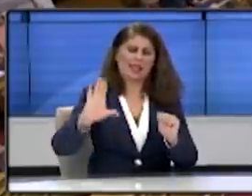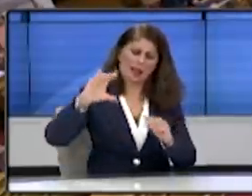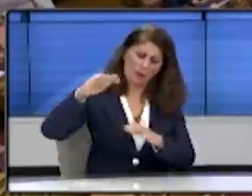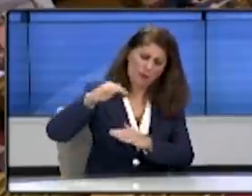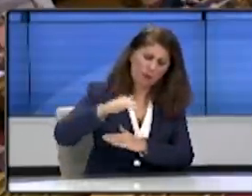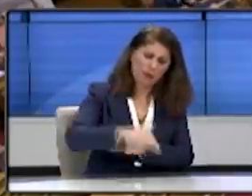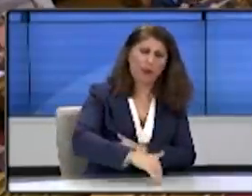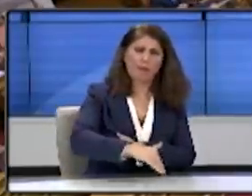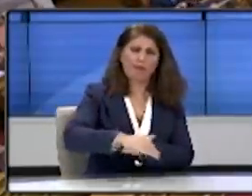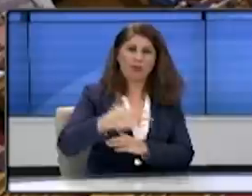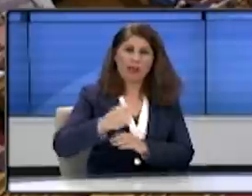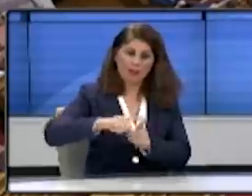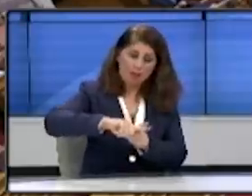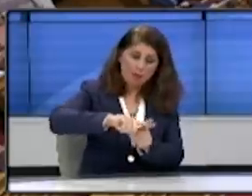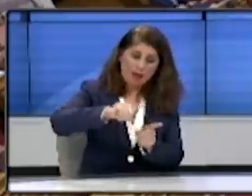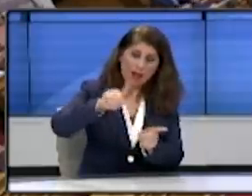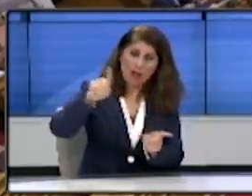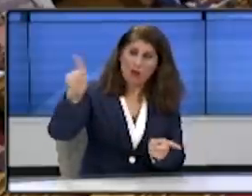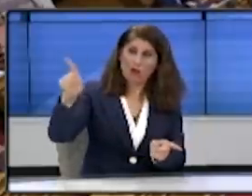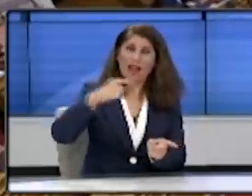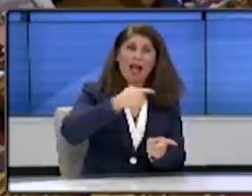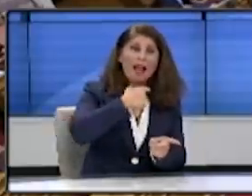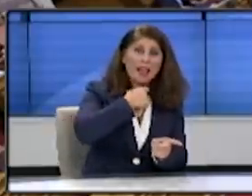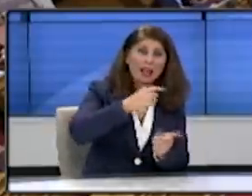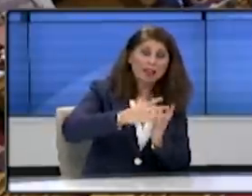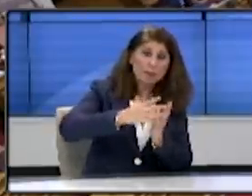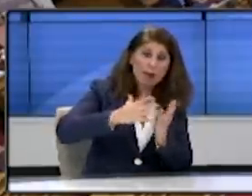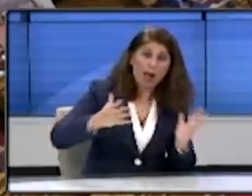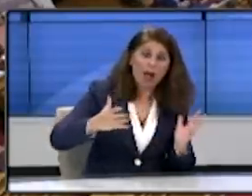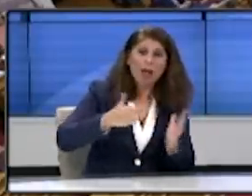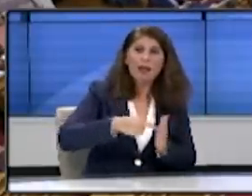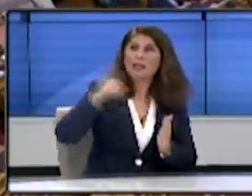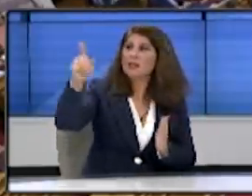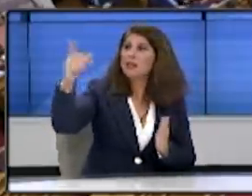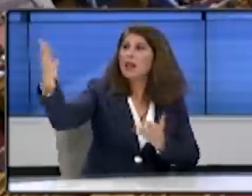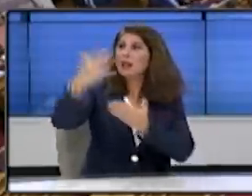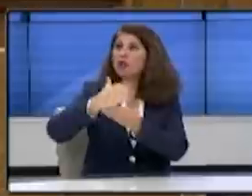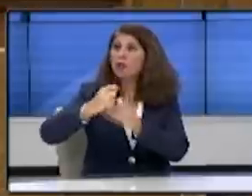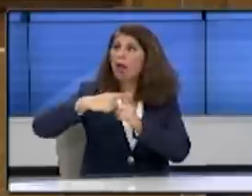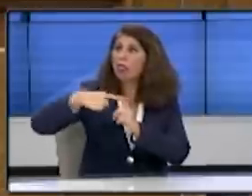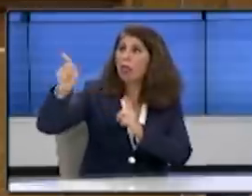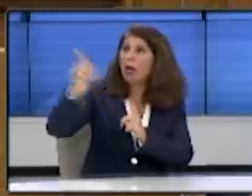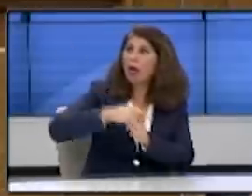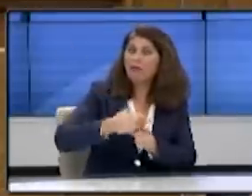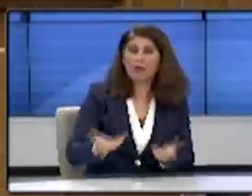Θα μεγαλώνει η ψαλίδα ανάμεσα στις ανάγκες των εργαζομένων και στο εισόδημά